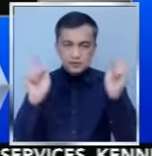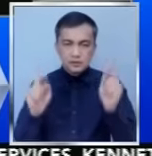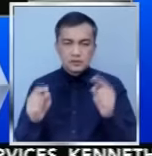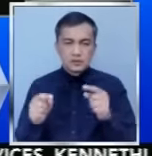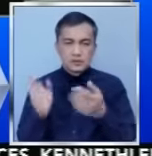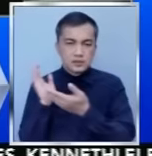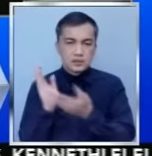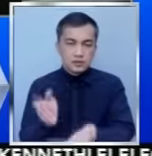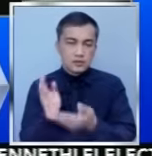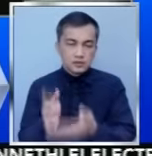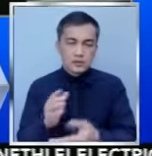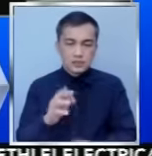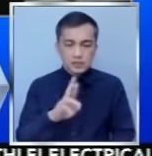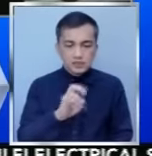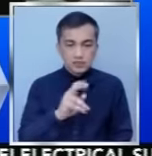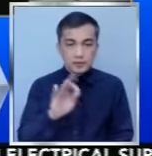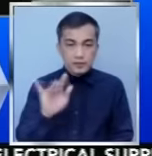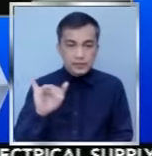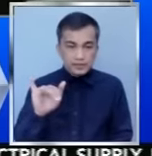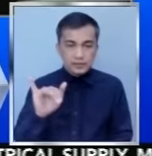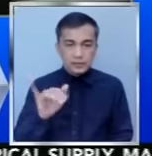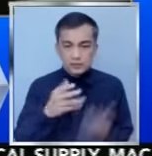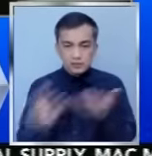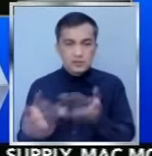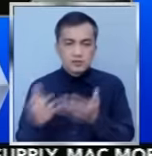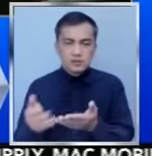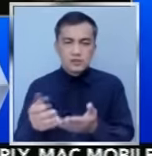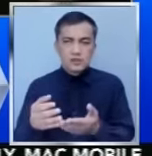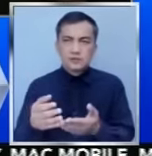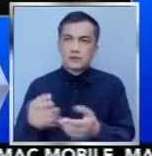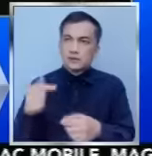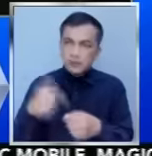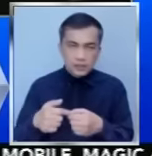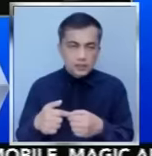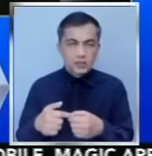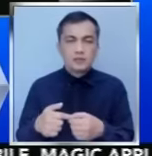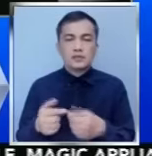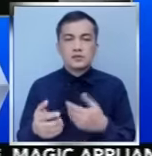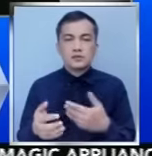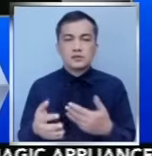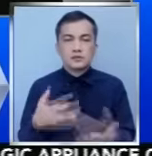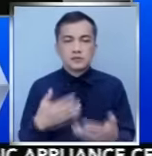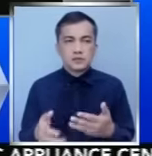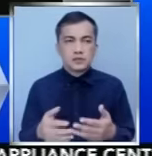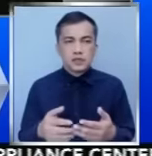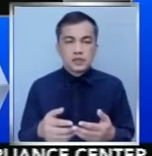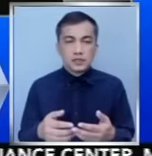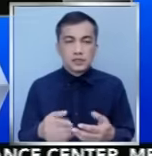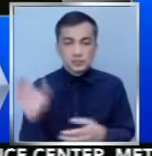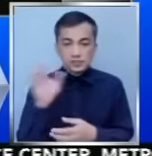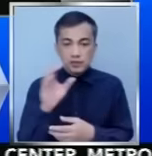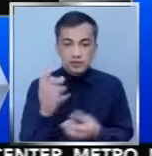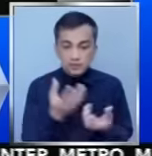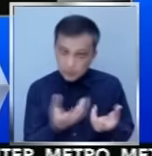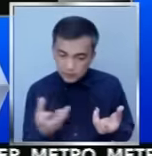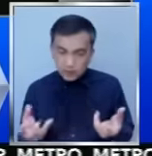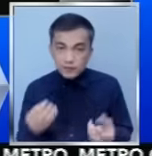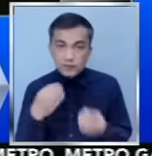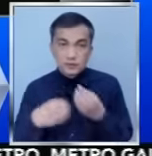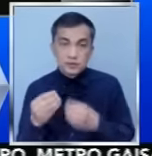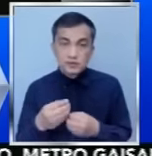mission dito nakapag unload sila ng mga fuel Kahit nga yung mga notche buen package Ian ano So